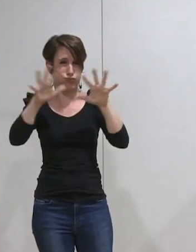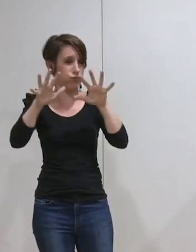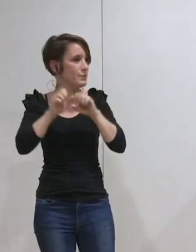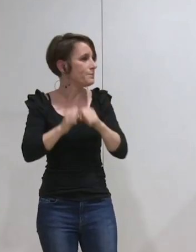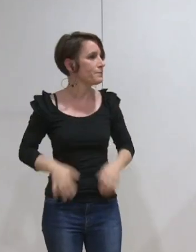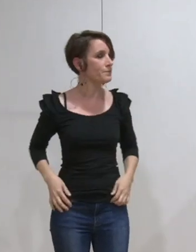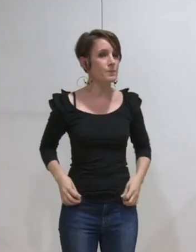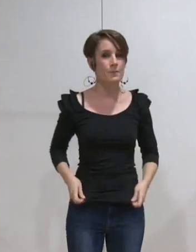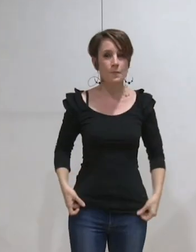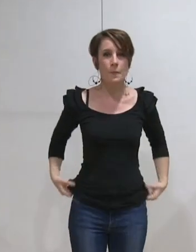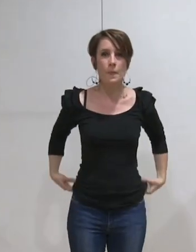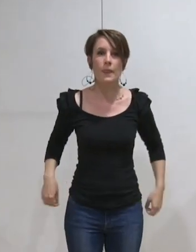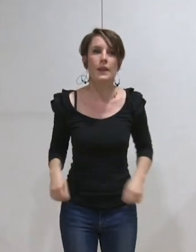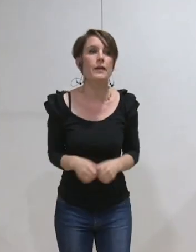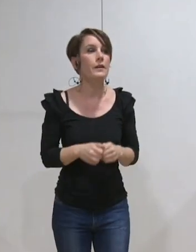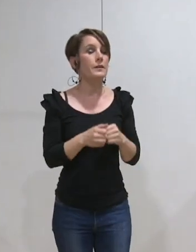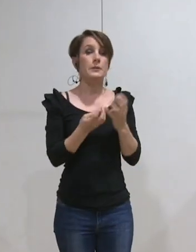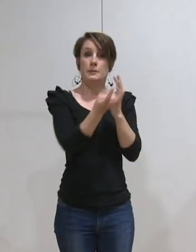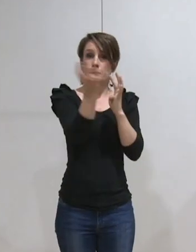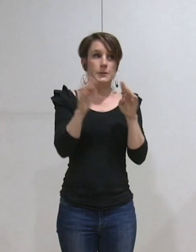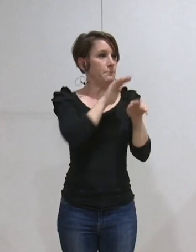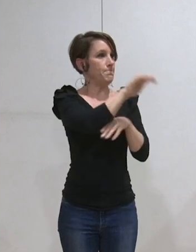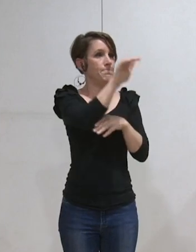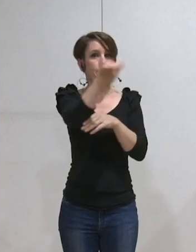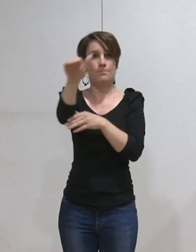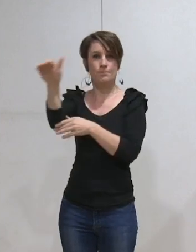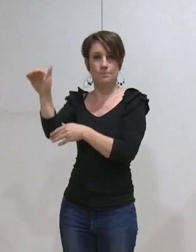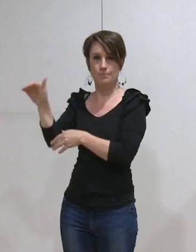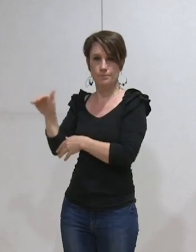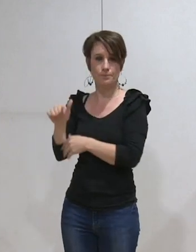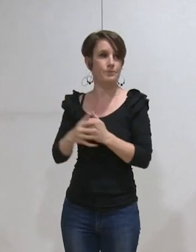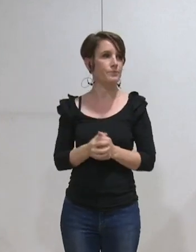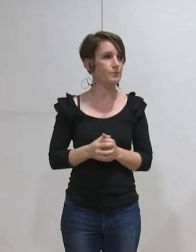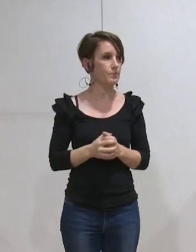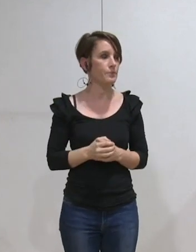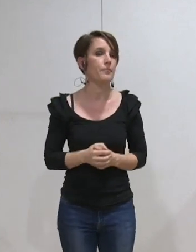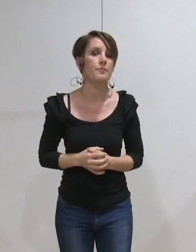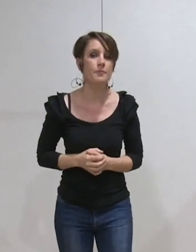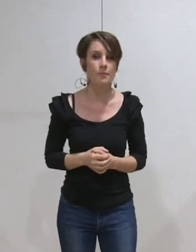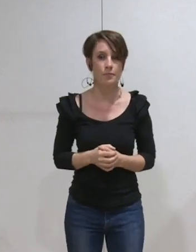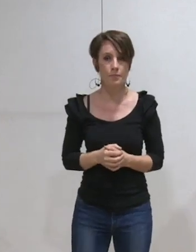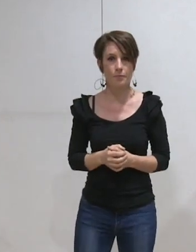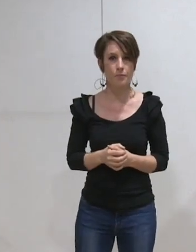de Poron Macré Bernard pousem